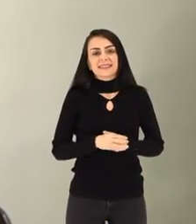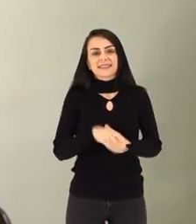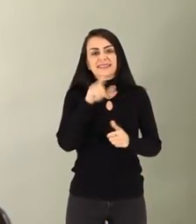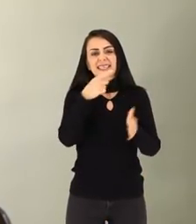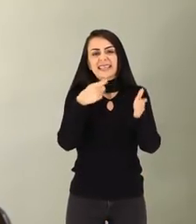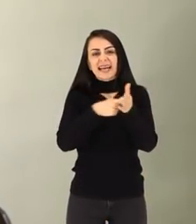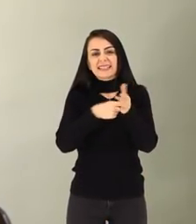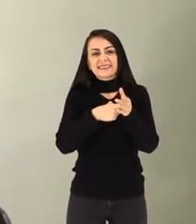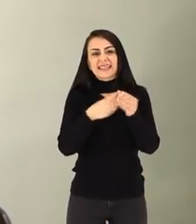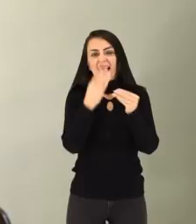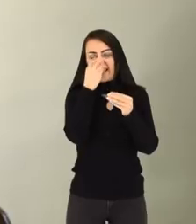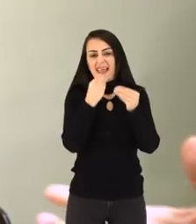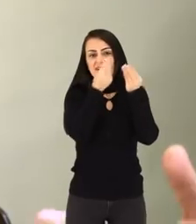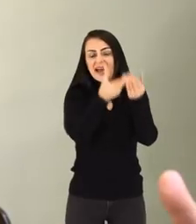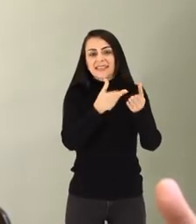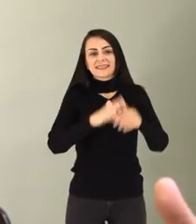bir şey yaptık, küçük bir şey.